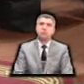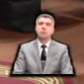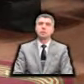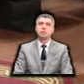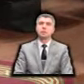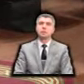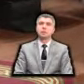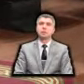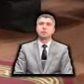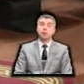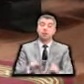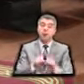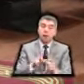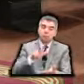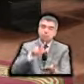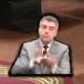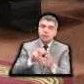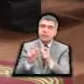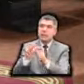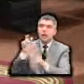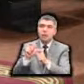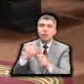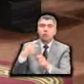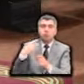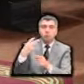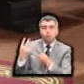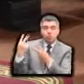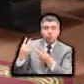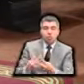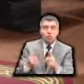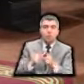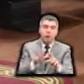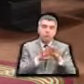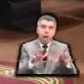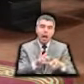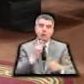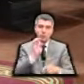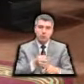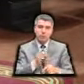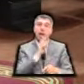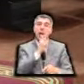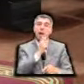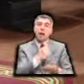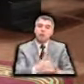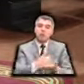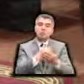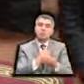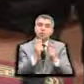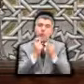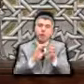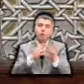من تفعيل الاستثمار وخلق فرص الشغل في المناطق اللي تتوفر على هذا النوع من الأراضي،